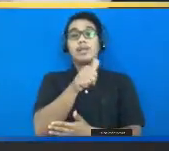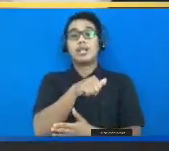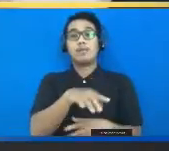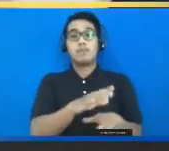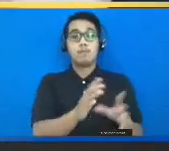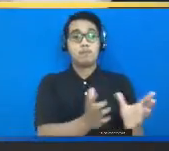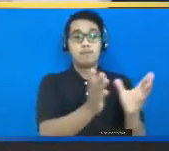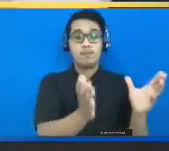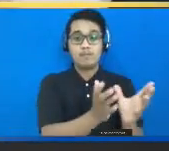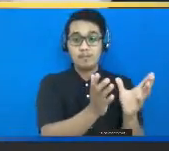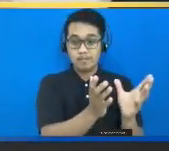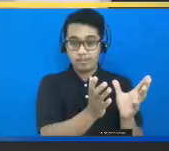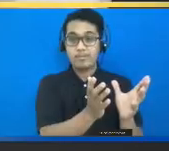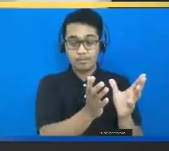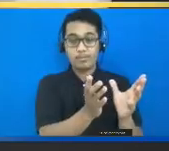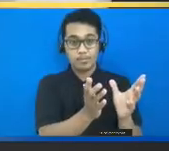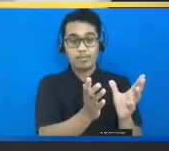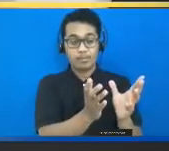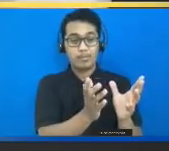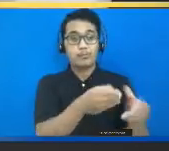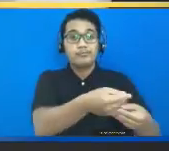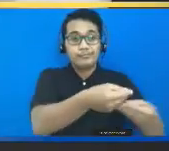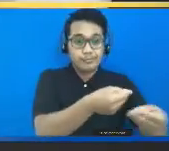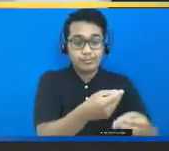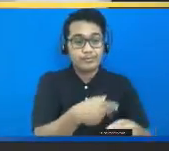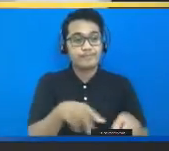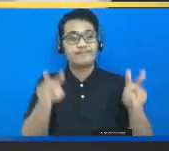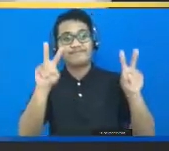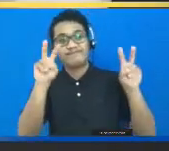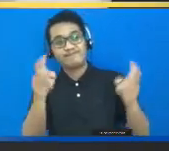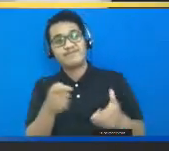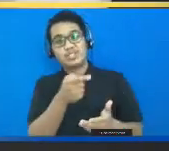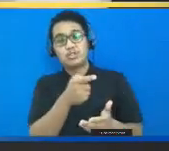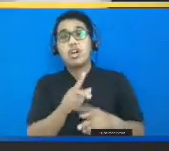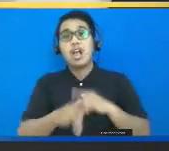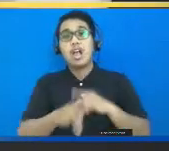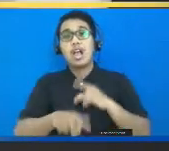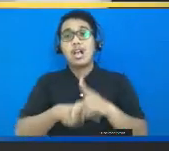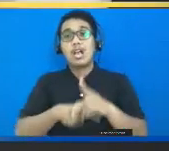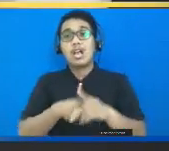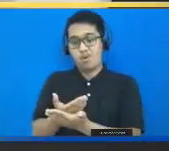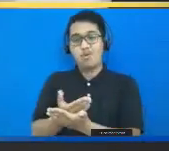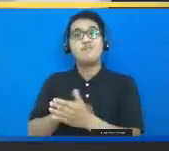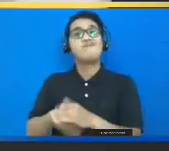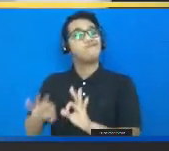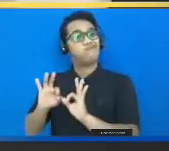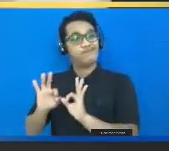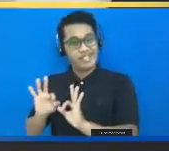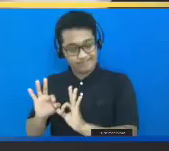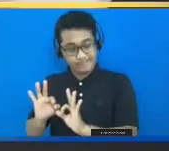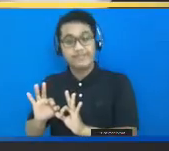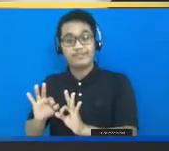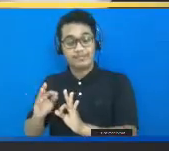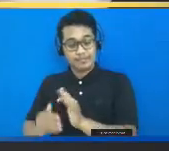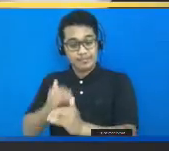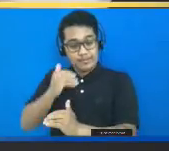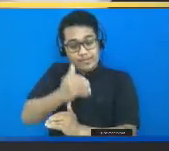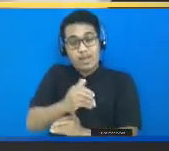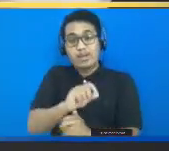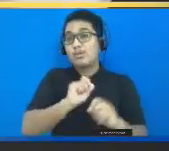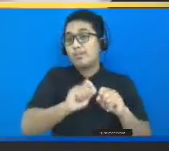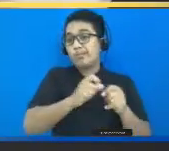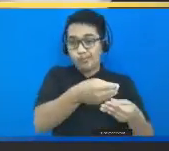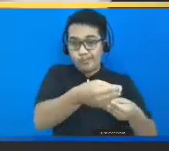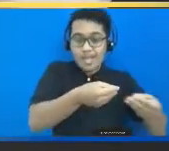untuk di sisi belanja dalam konteks itu kalau memang pendapatannya optimal kemudian kita bisa membuat